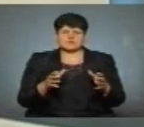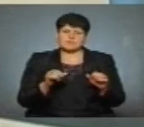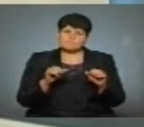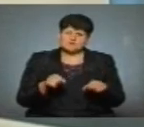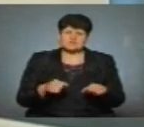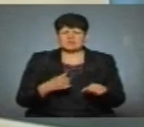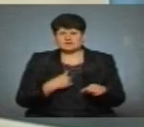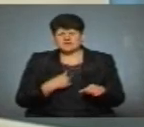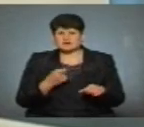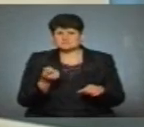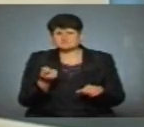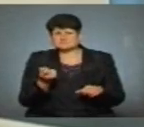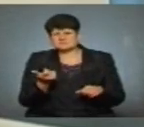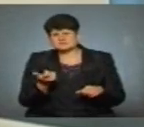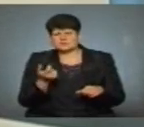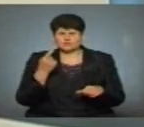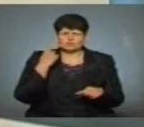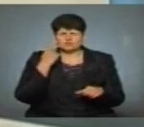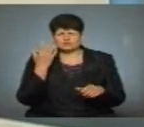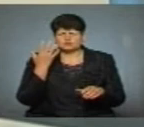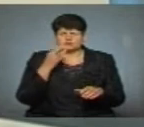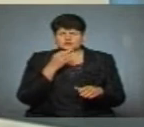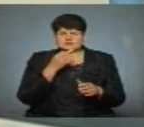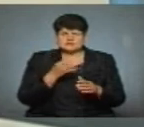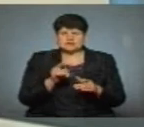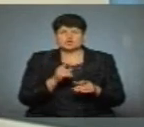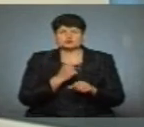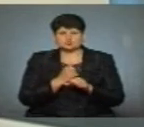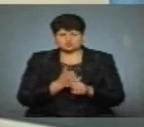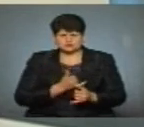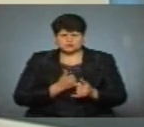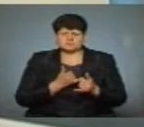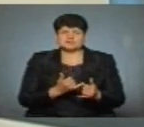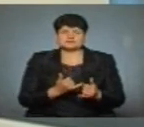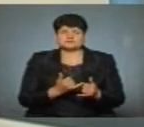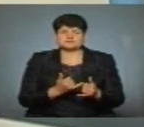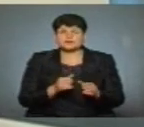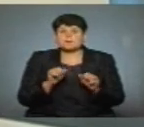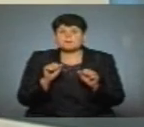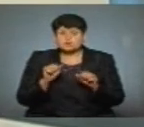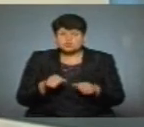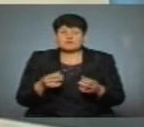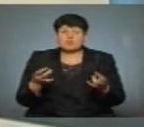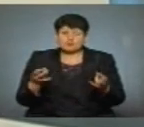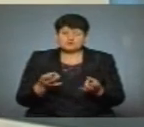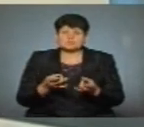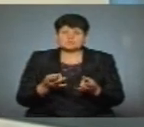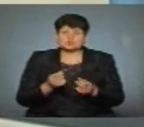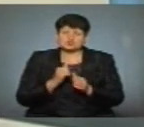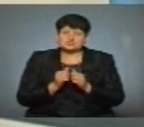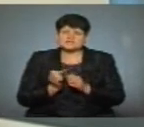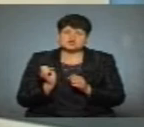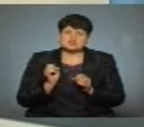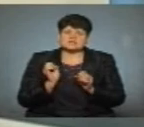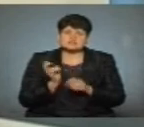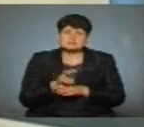можливо, я десь трошечки подумаю, де що сказати, де що зробити. Можливо, потрібно частіше